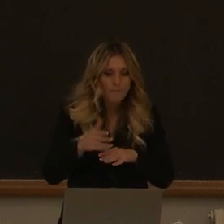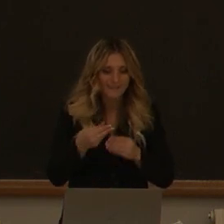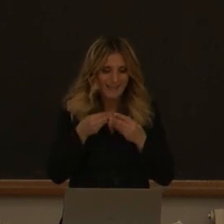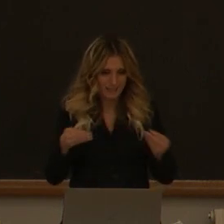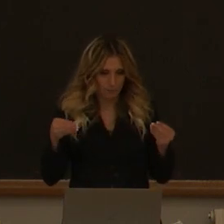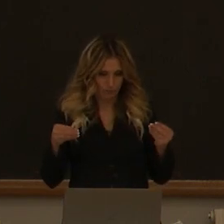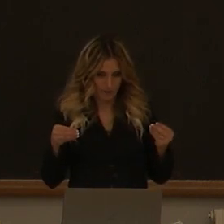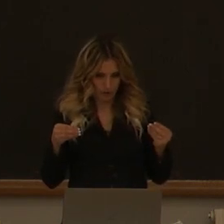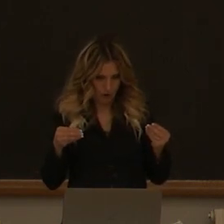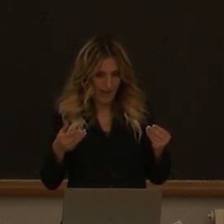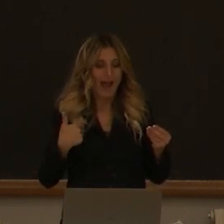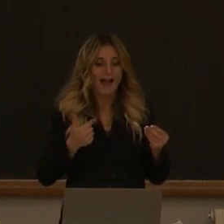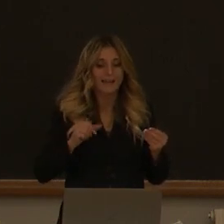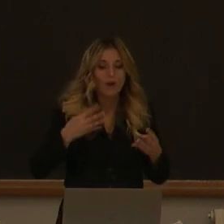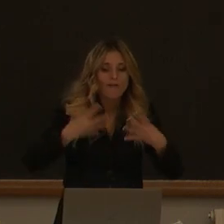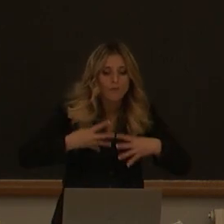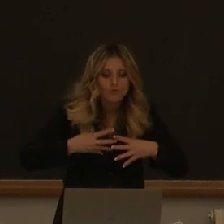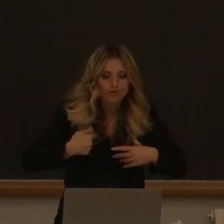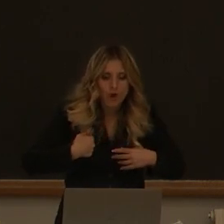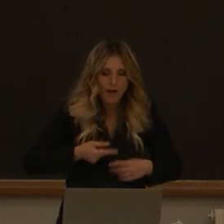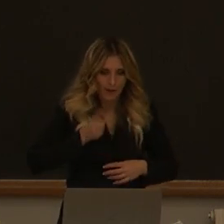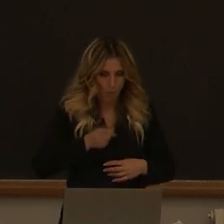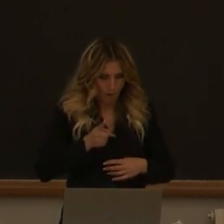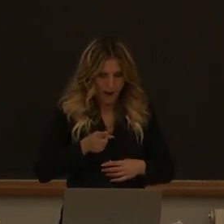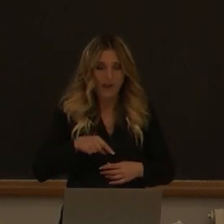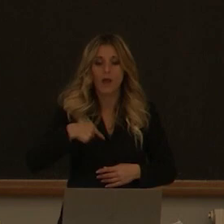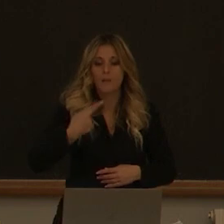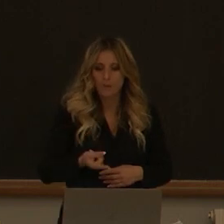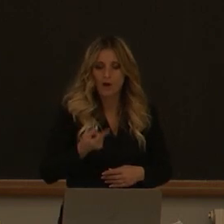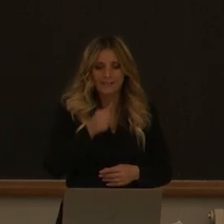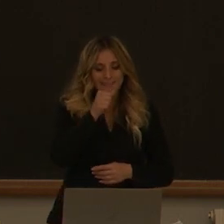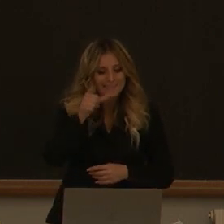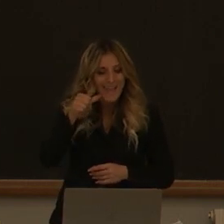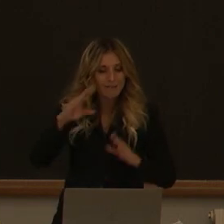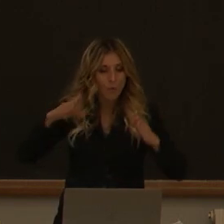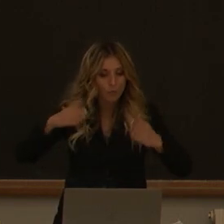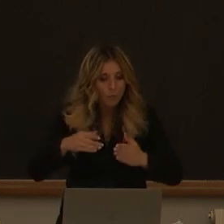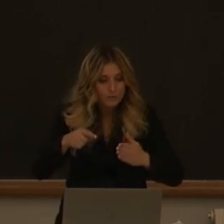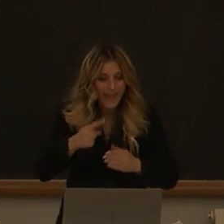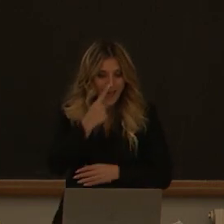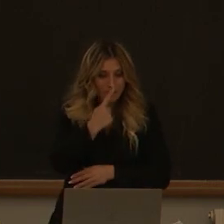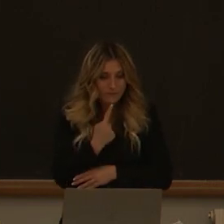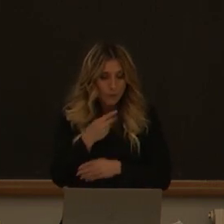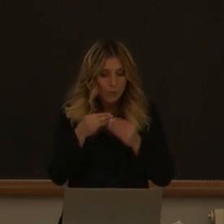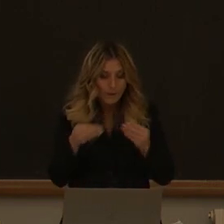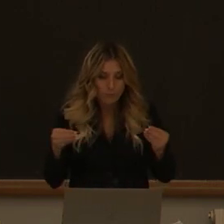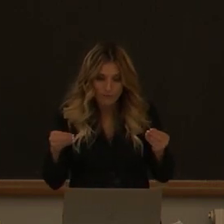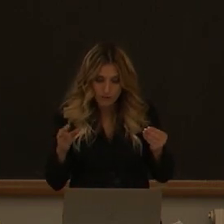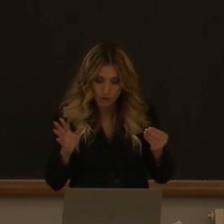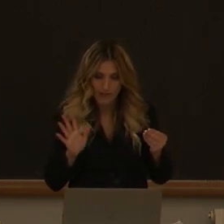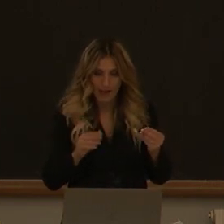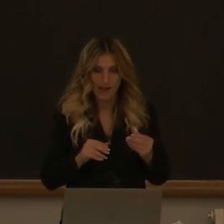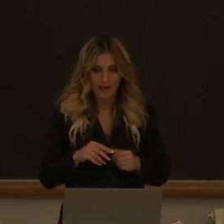professionali acquisite e le funzioni da svolgere richieste. Inoltre permetterebbe anche di tutelare queste figure professionali, scusate un